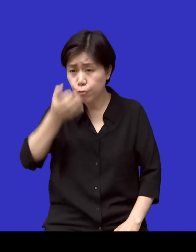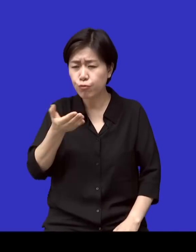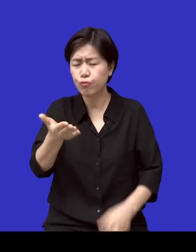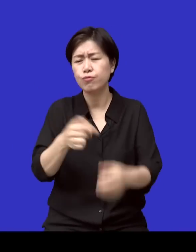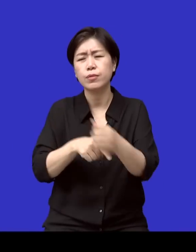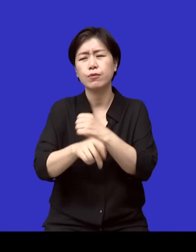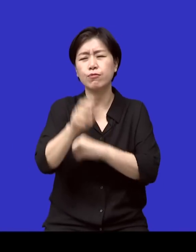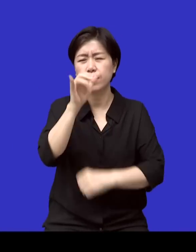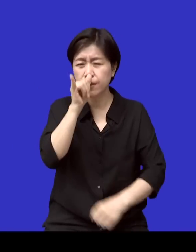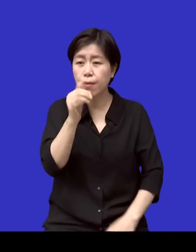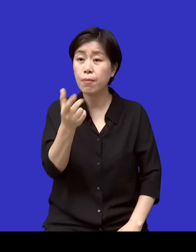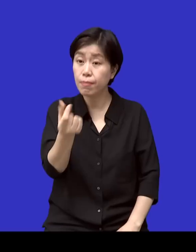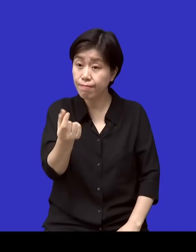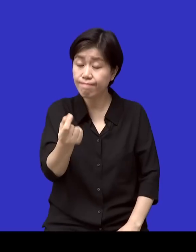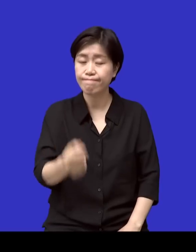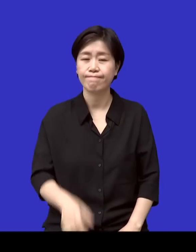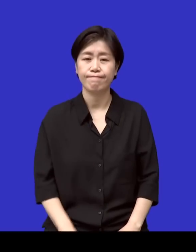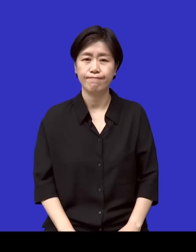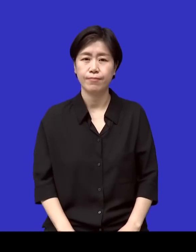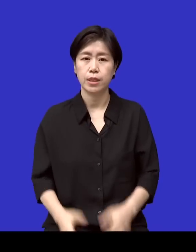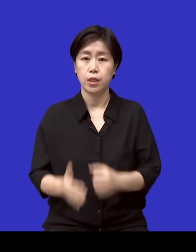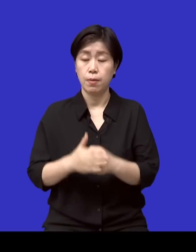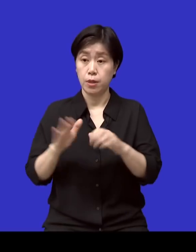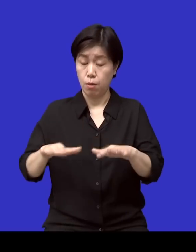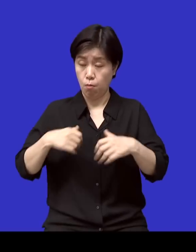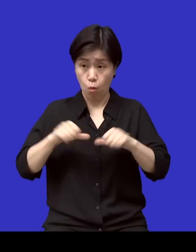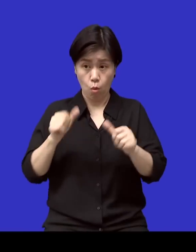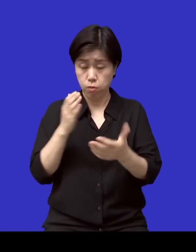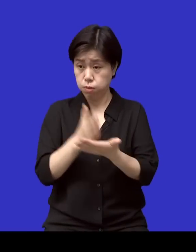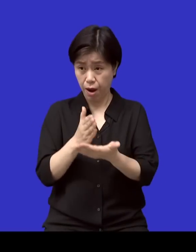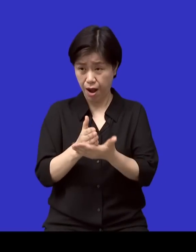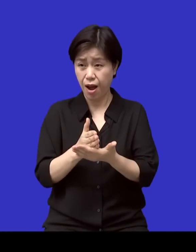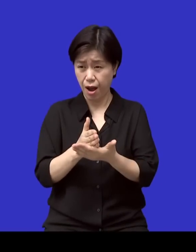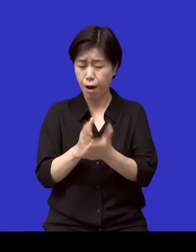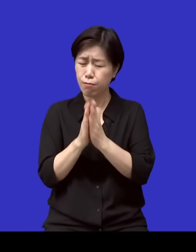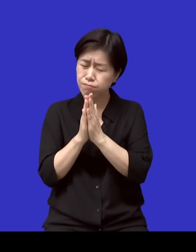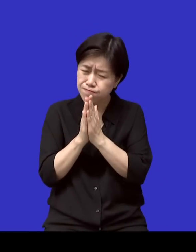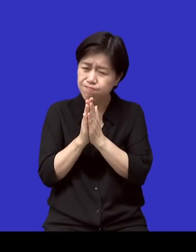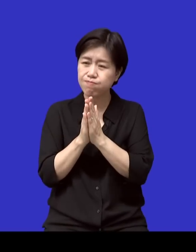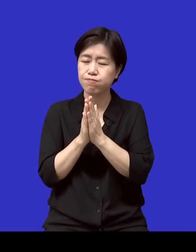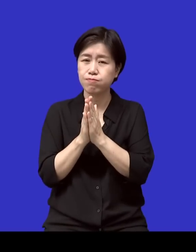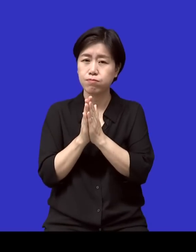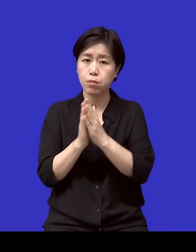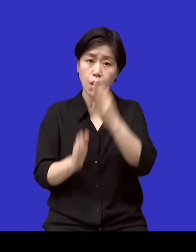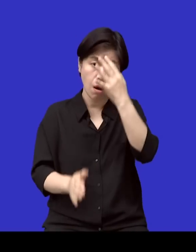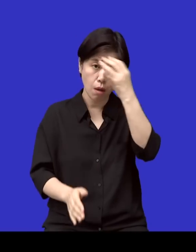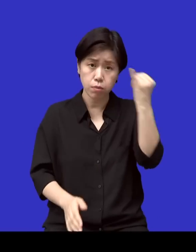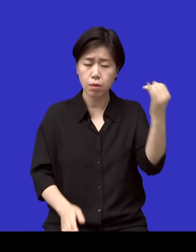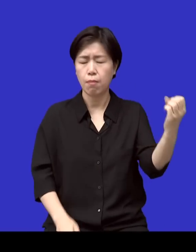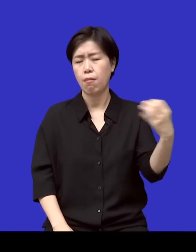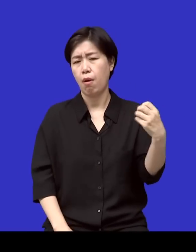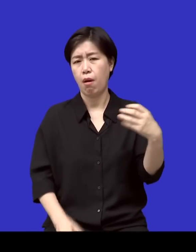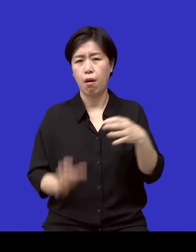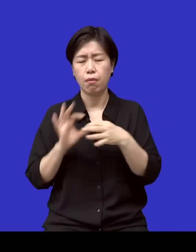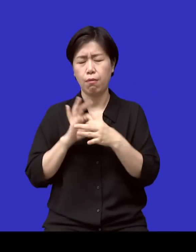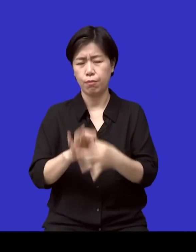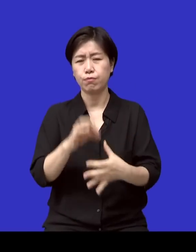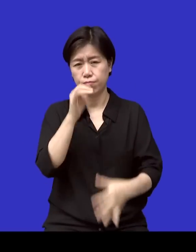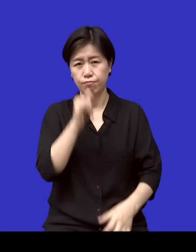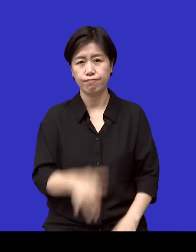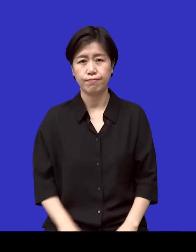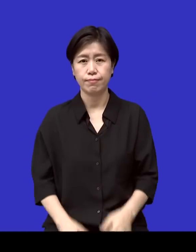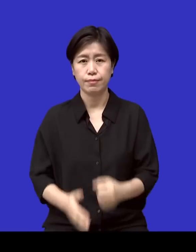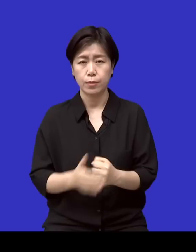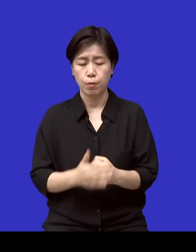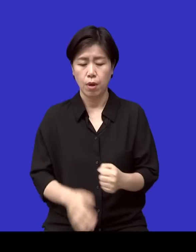인해 가끔 역사를 하실 거다. 그러니까 지금 여기서 포기하면 안 된다. 이러면서 계속 저에게 좋은 말씀을 해주셨어요. 그래서